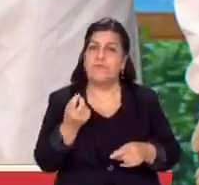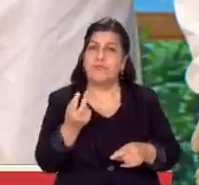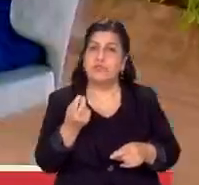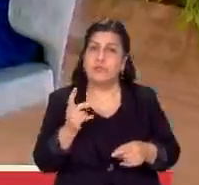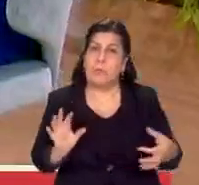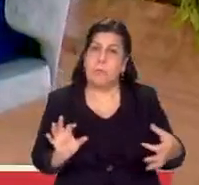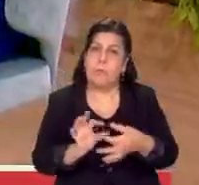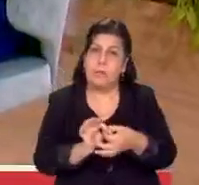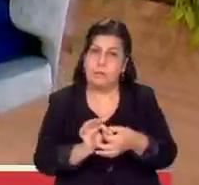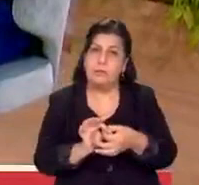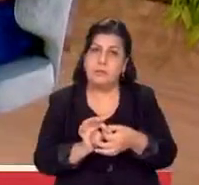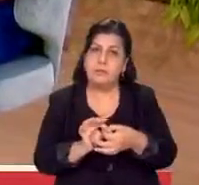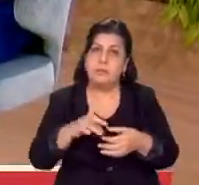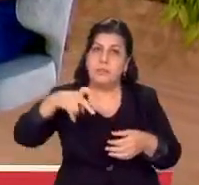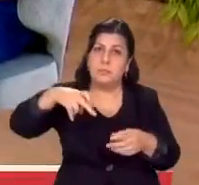şey